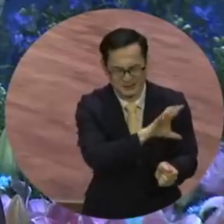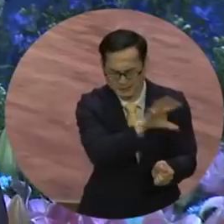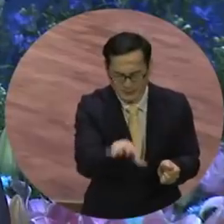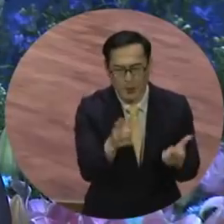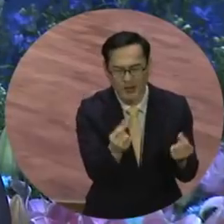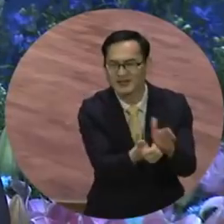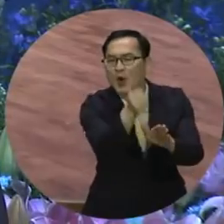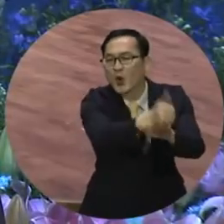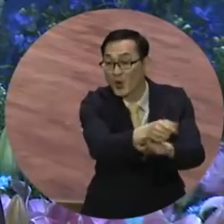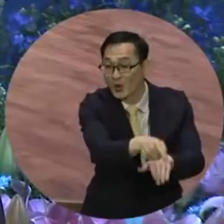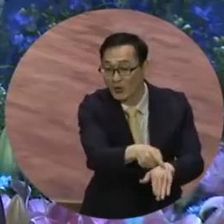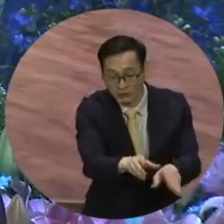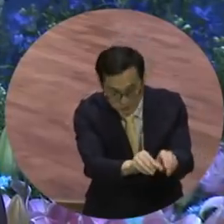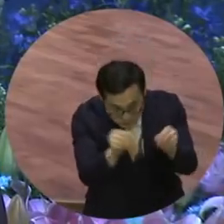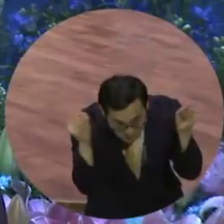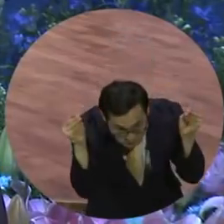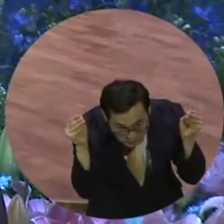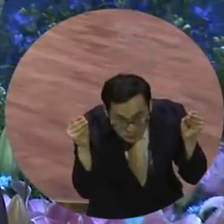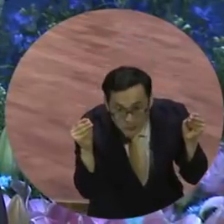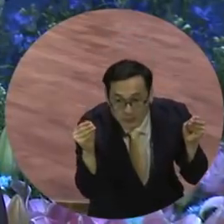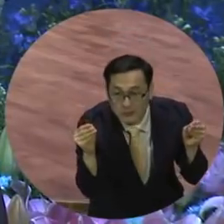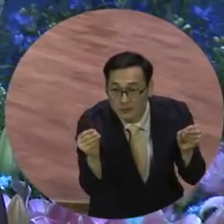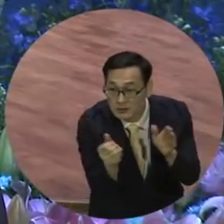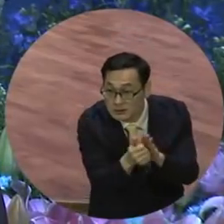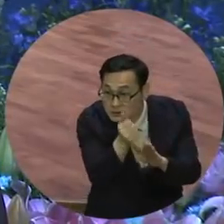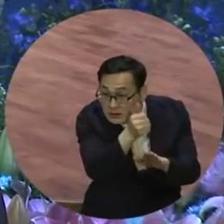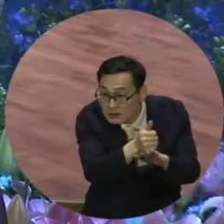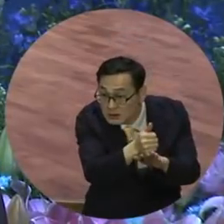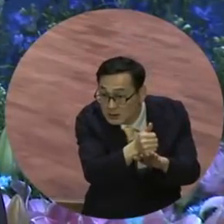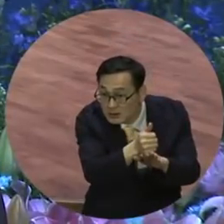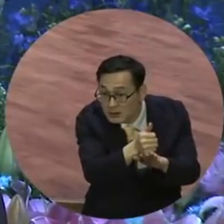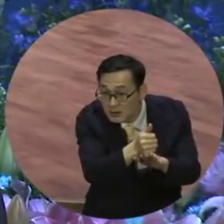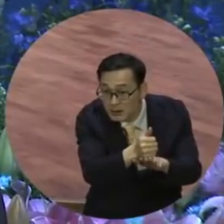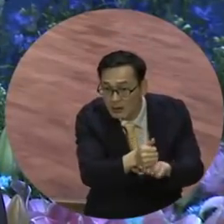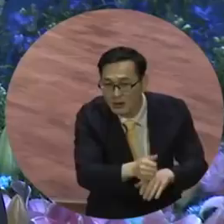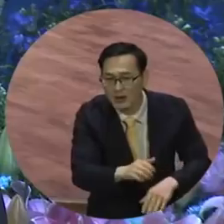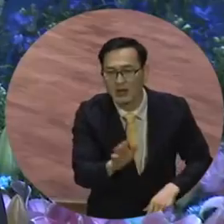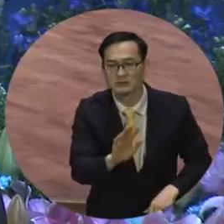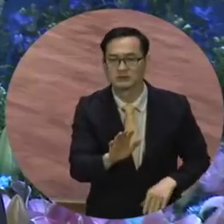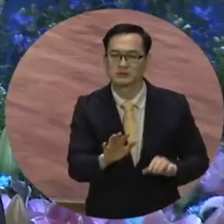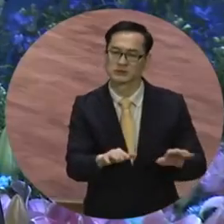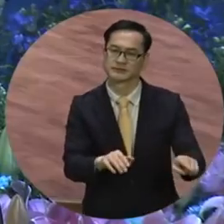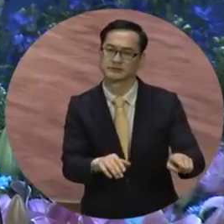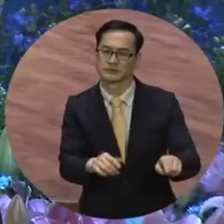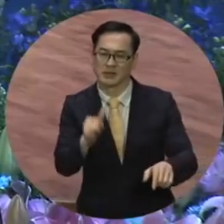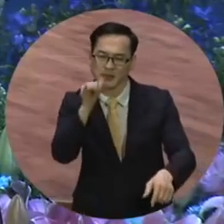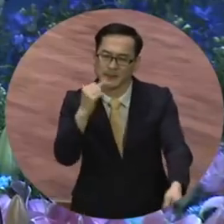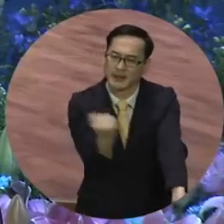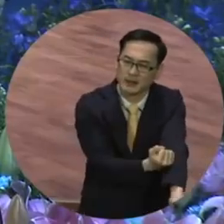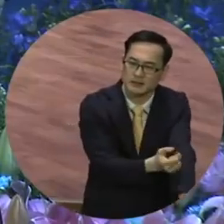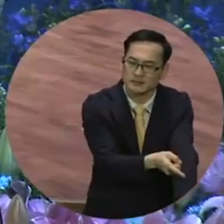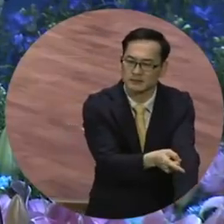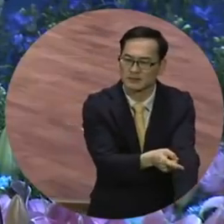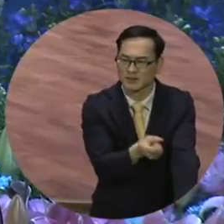승리했습니까? 완전히 한국에서 살 수 없을 만큼 다 무너져